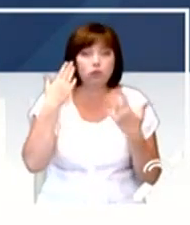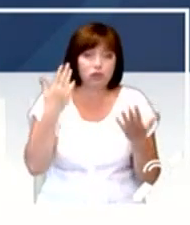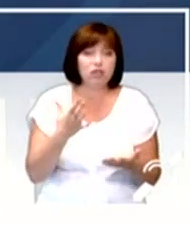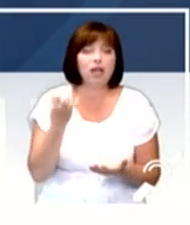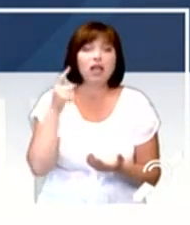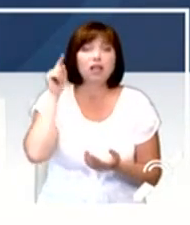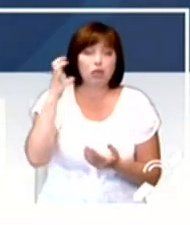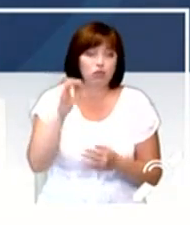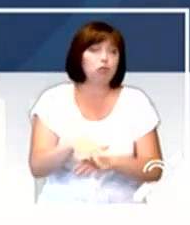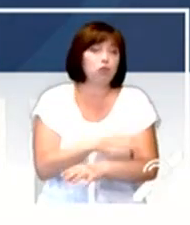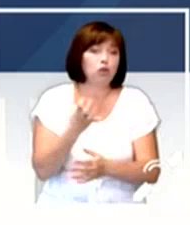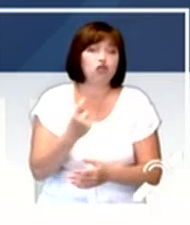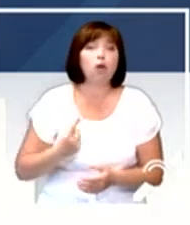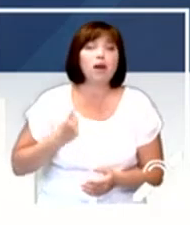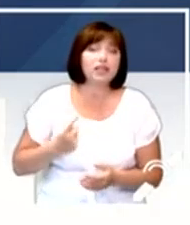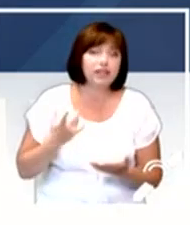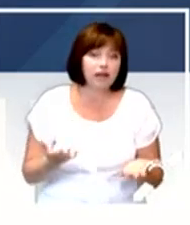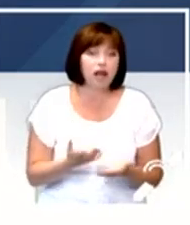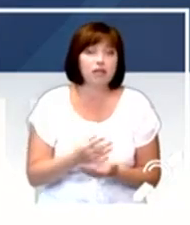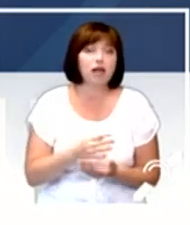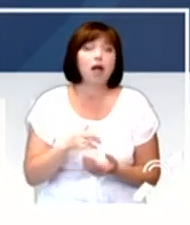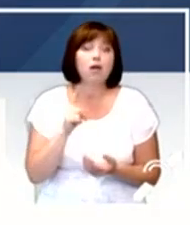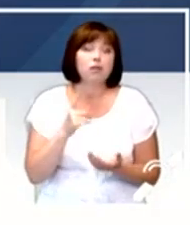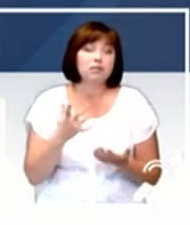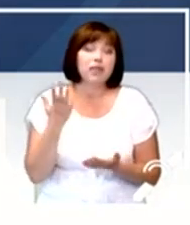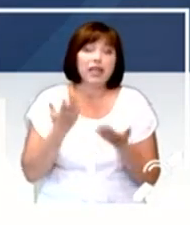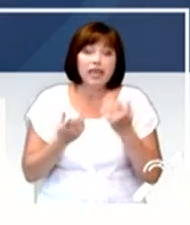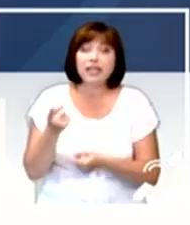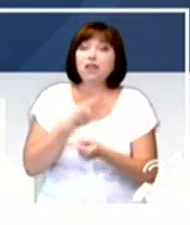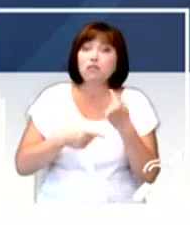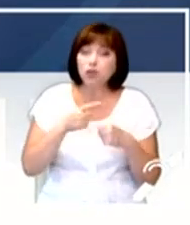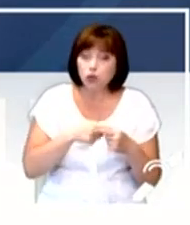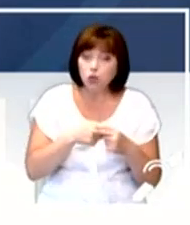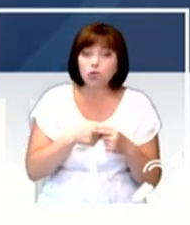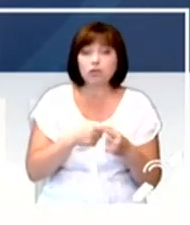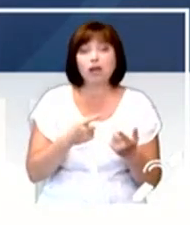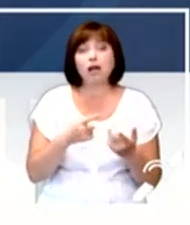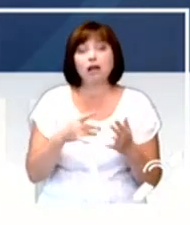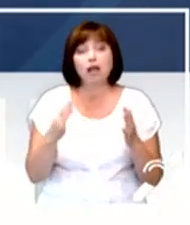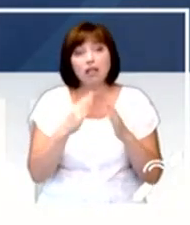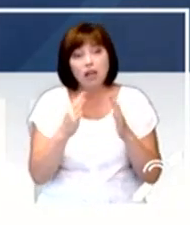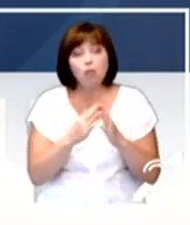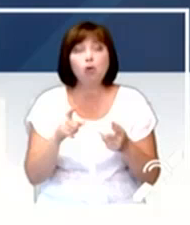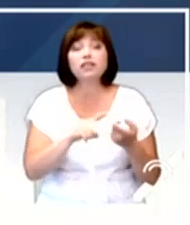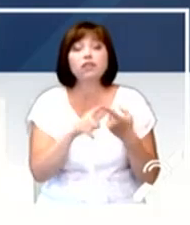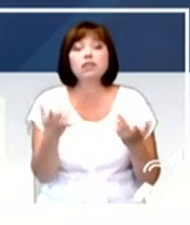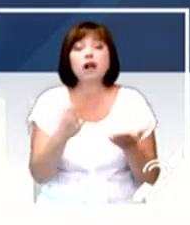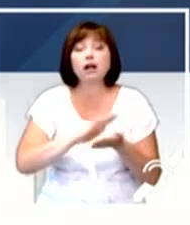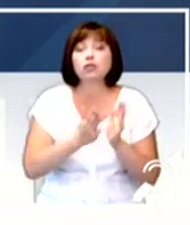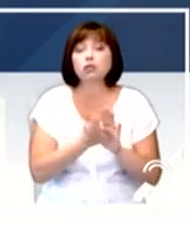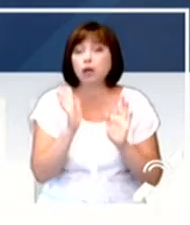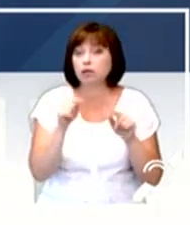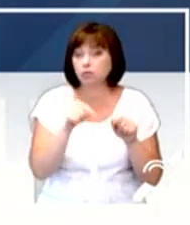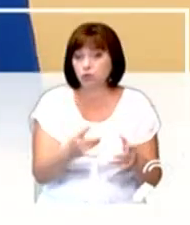master. Ce m-ar determina să revin înapoi acasă ar fi o remunerație pe măsură și colegi de